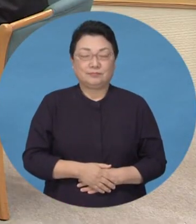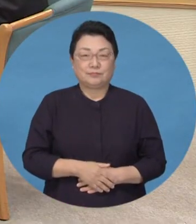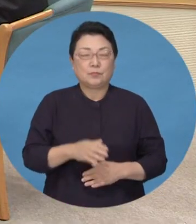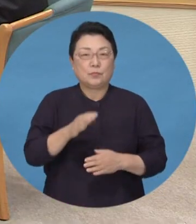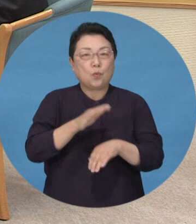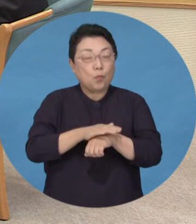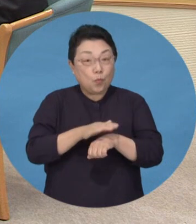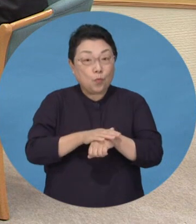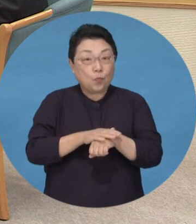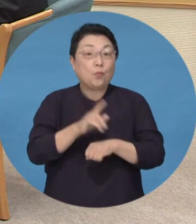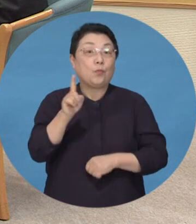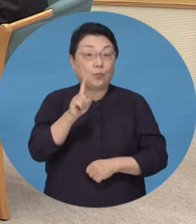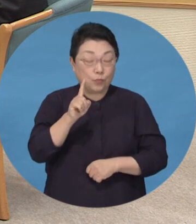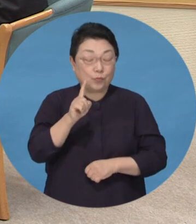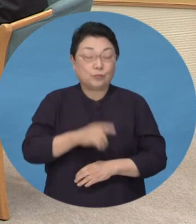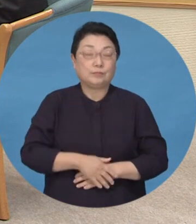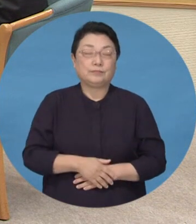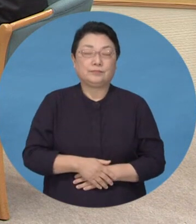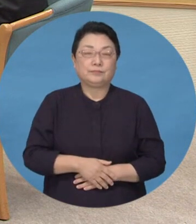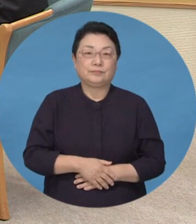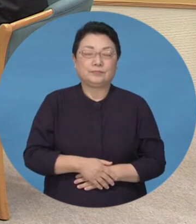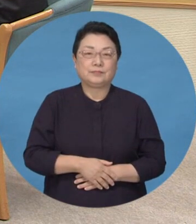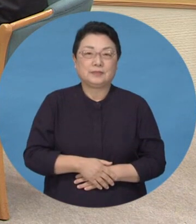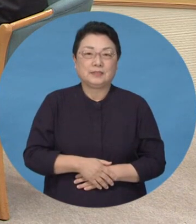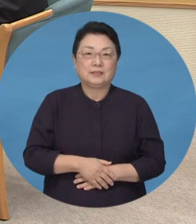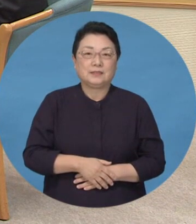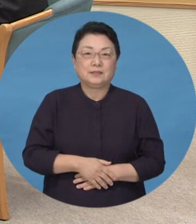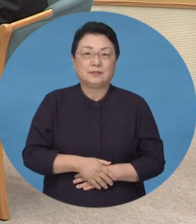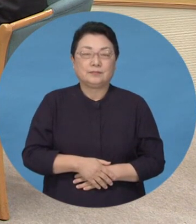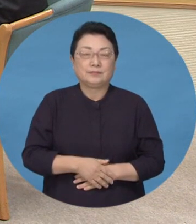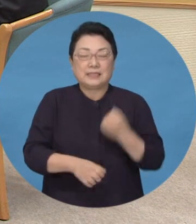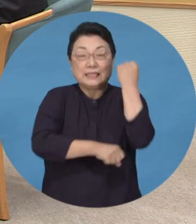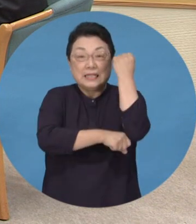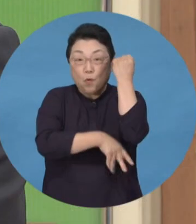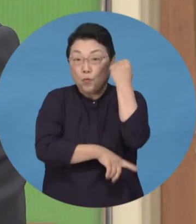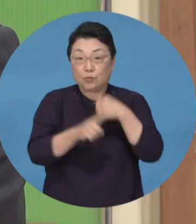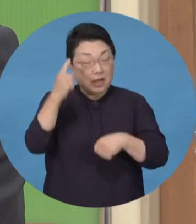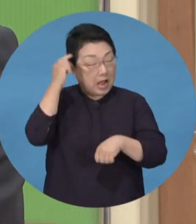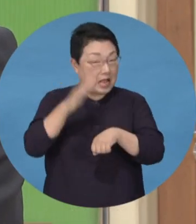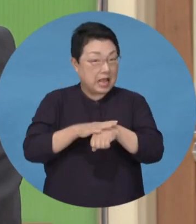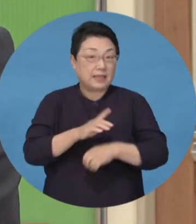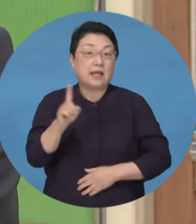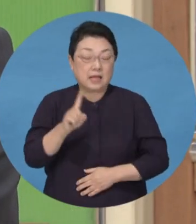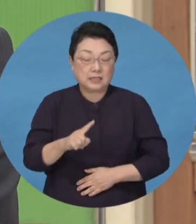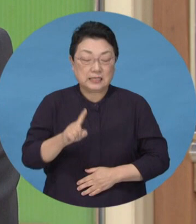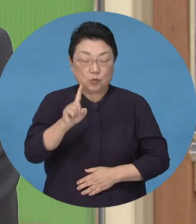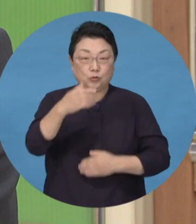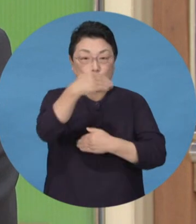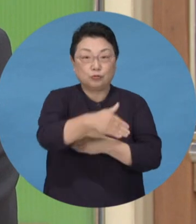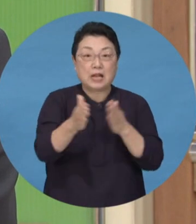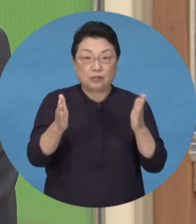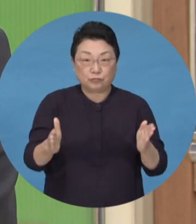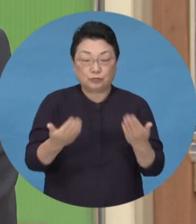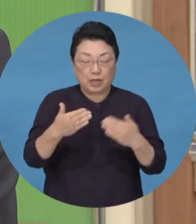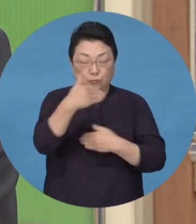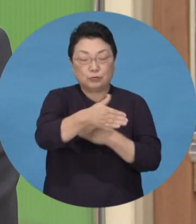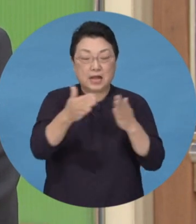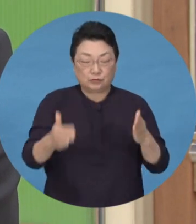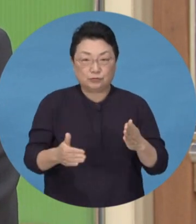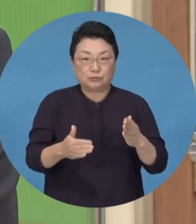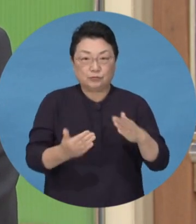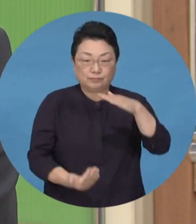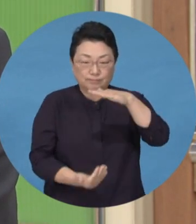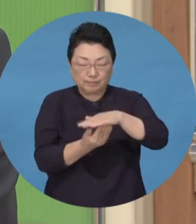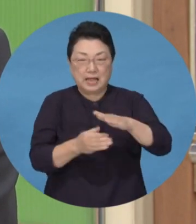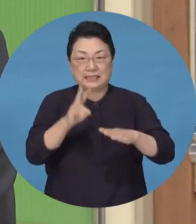そのためにはサードいっ1丁目1番地が打ち出しているのは1クラス25人のを基本と